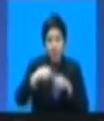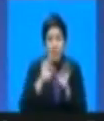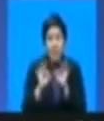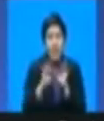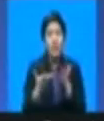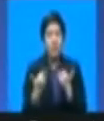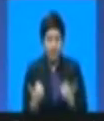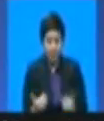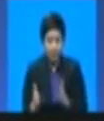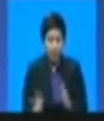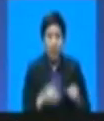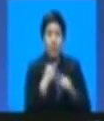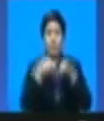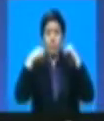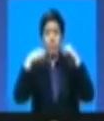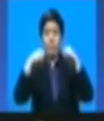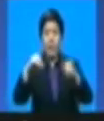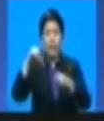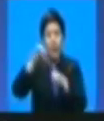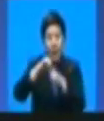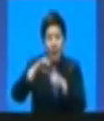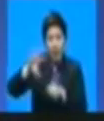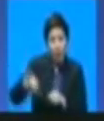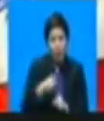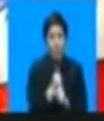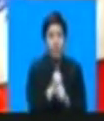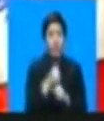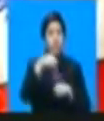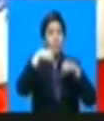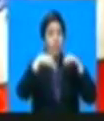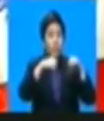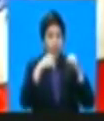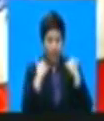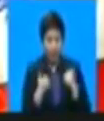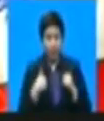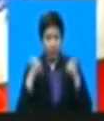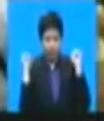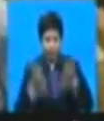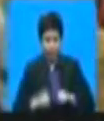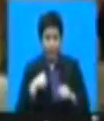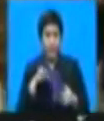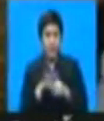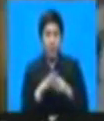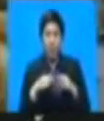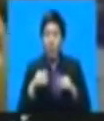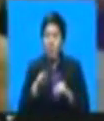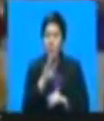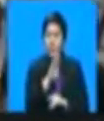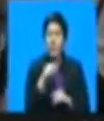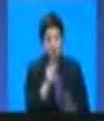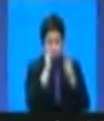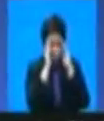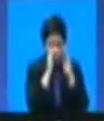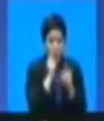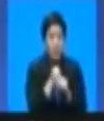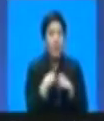ล่านี้กำลังนำเข้าสู่กระบวนการยุติธรรมทั้งนี้ขอให้ข้าราชการมั่นใจทำในสิ่งที่ถูกต้องตามนโยบายอย่ากลัวแต่ต้อง